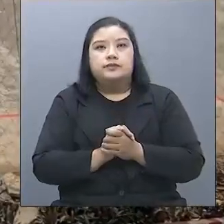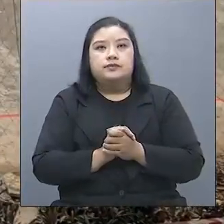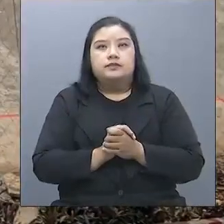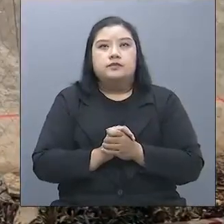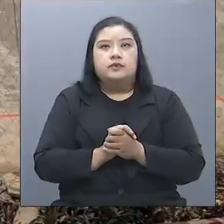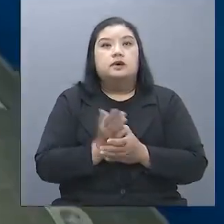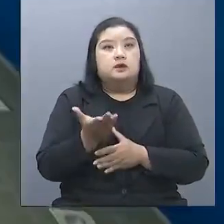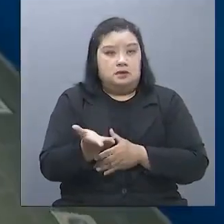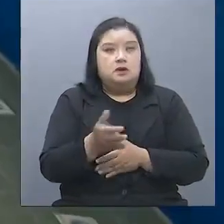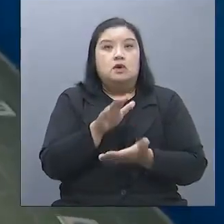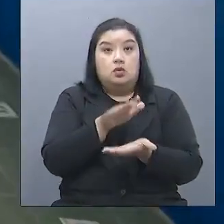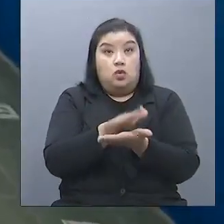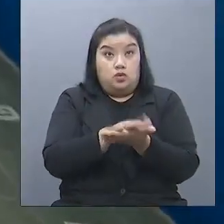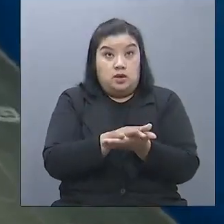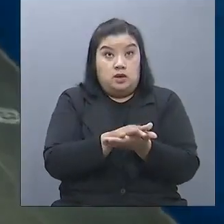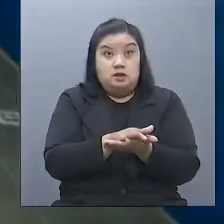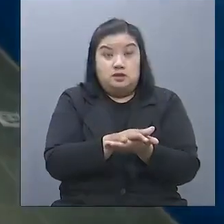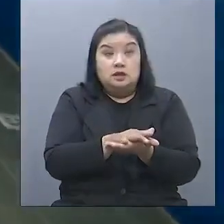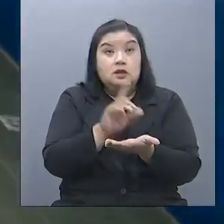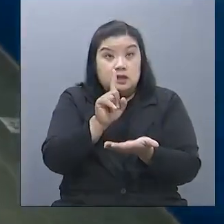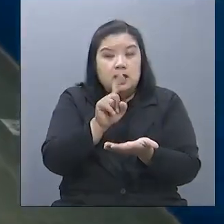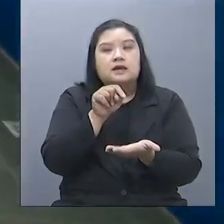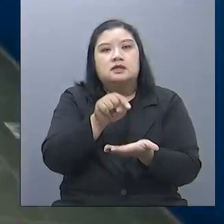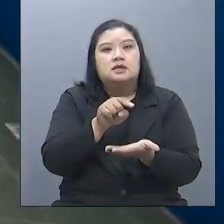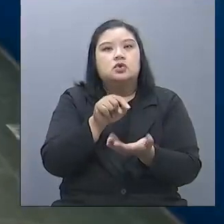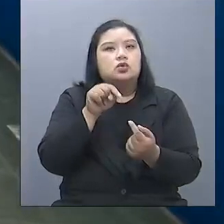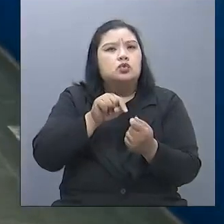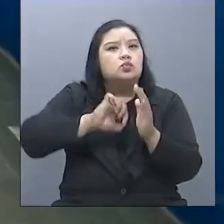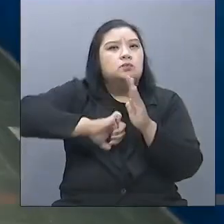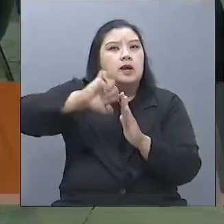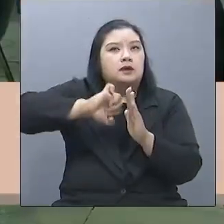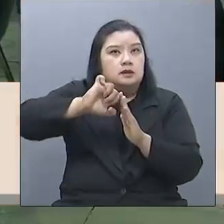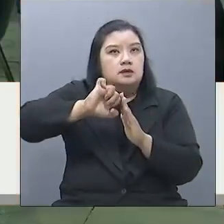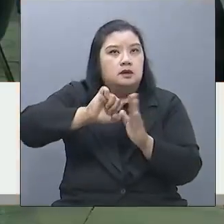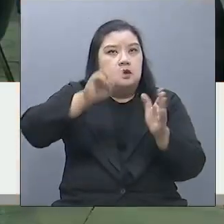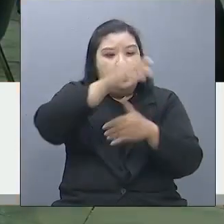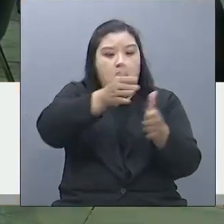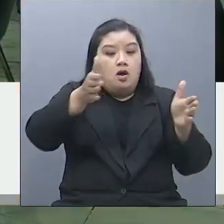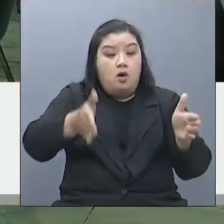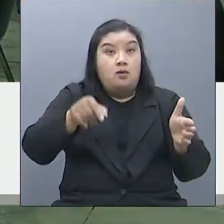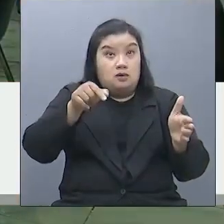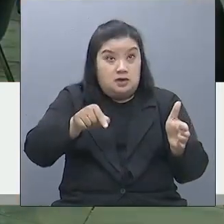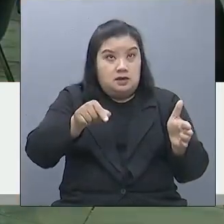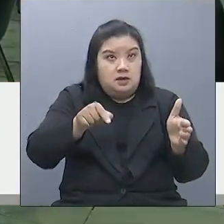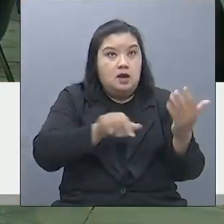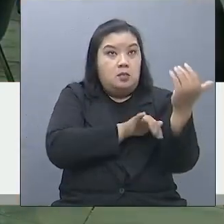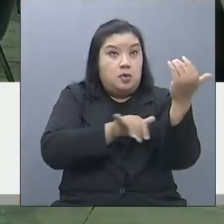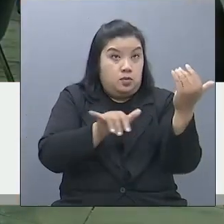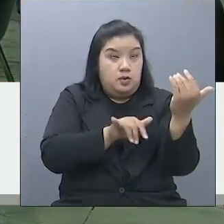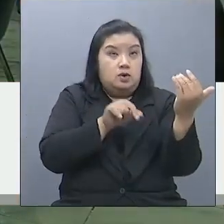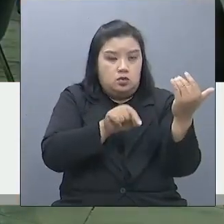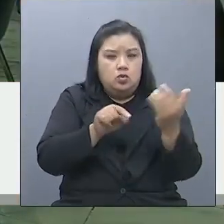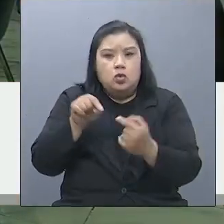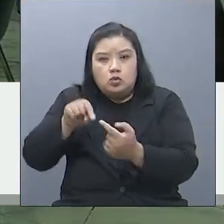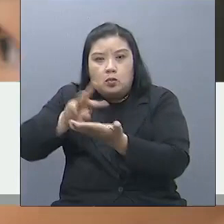โรงเรียนวัดท่าต้นกวาวอำเภอสารภีจังหวัดเชียงใหม่ให้เด็กๆ เข้าไปเรียนในห้องปฏิบัติการคอมพิวเตอร์ที่มหาวิทยาลัยเชียง